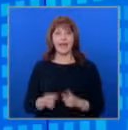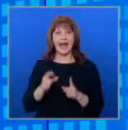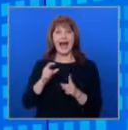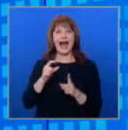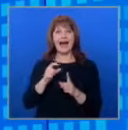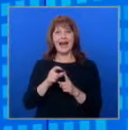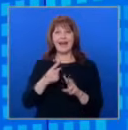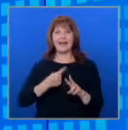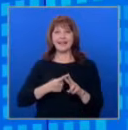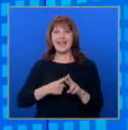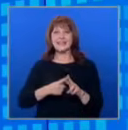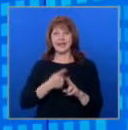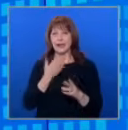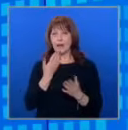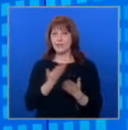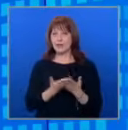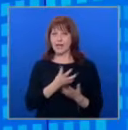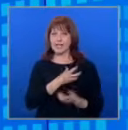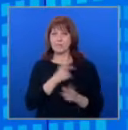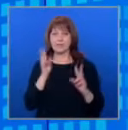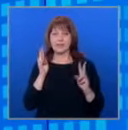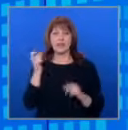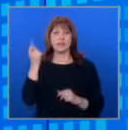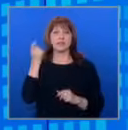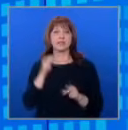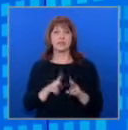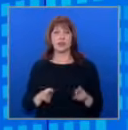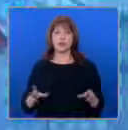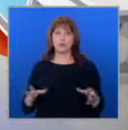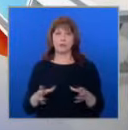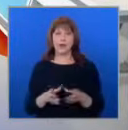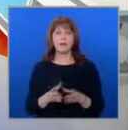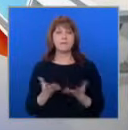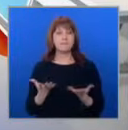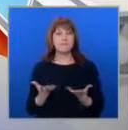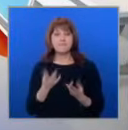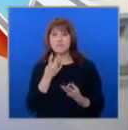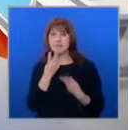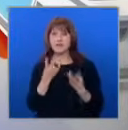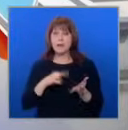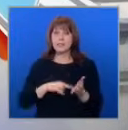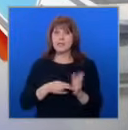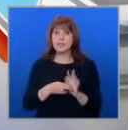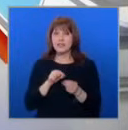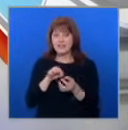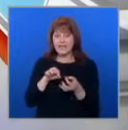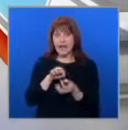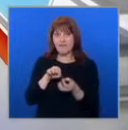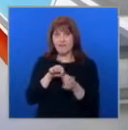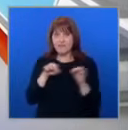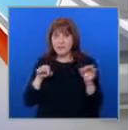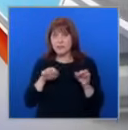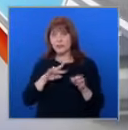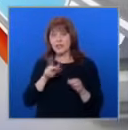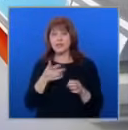Рая Назарян е предложението на ГЕРБ СДС за председател на Народното събрание. Ще се разплете ли политическият възел или ще се стигне